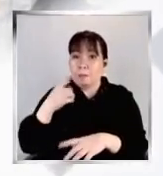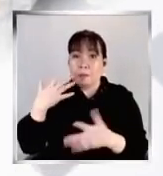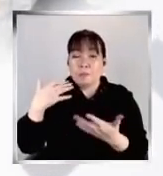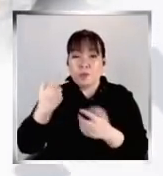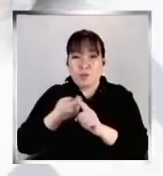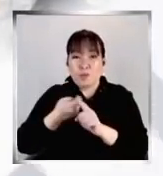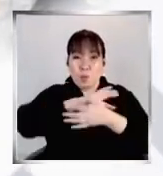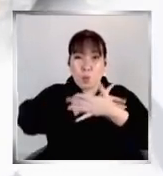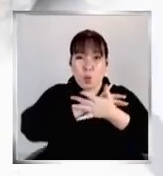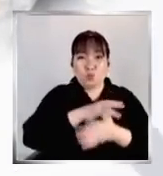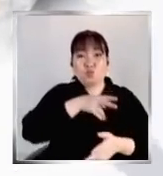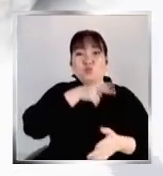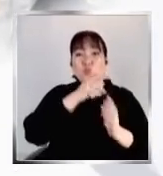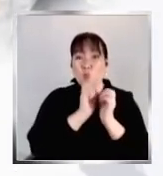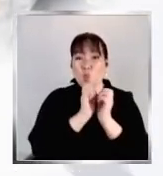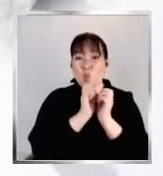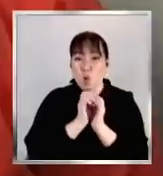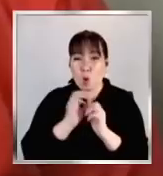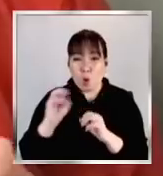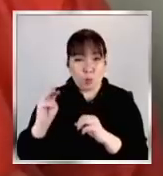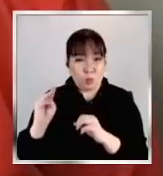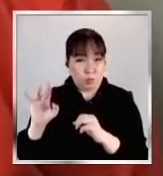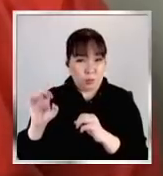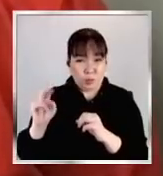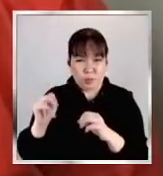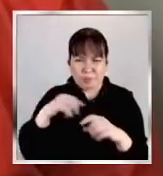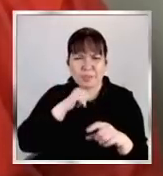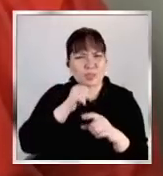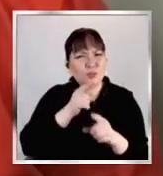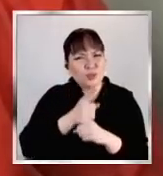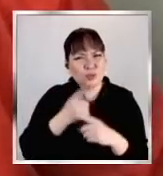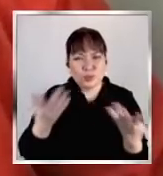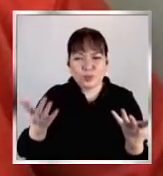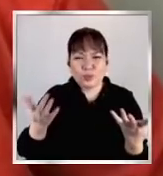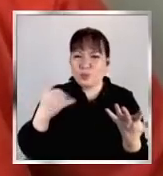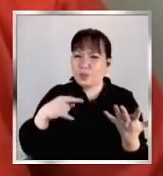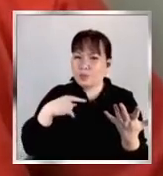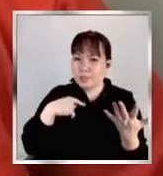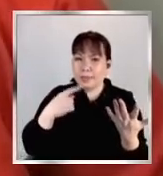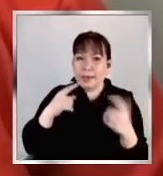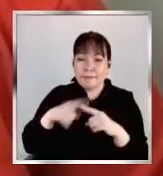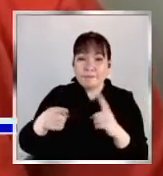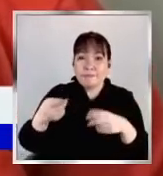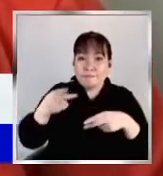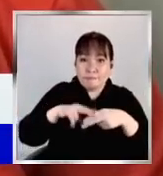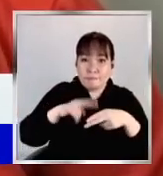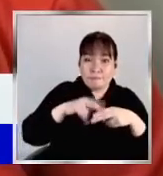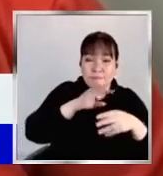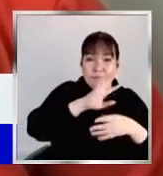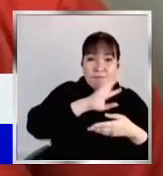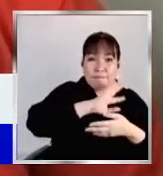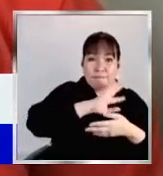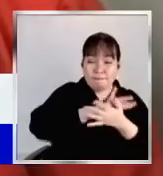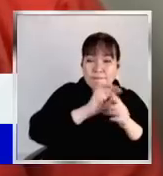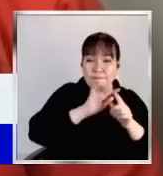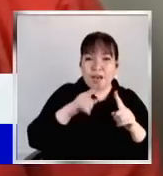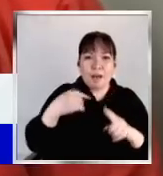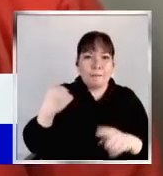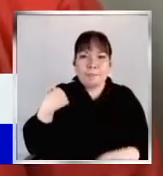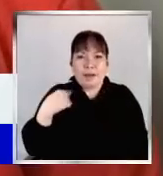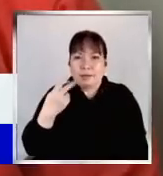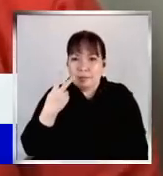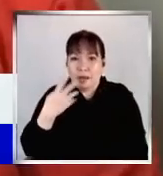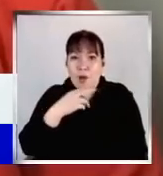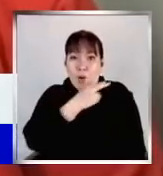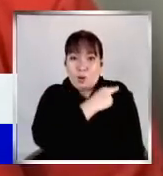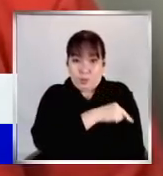pa natin masasabi with certainty ngayon. Ang pagtaas ng mga kaso, di pa raw ramdam sa bilang ng hospital admission, pero inihahanda